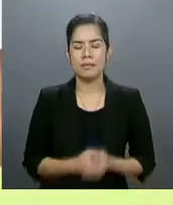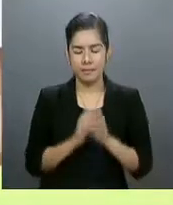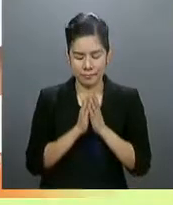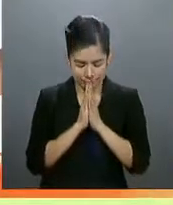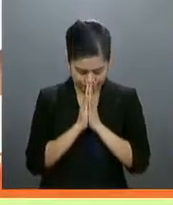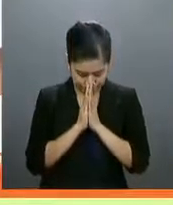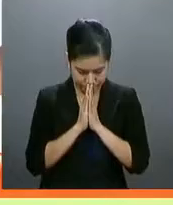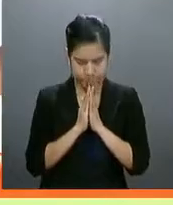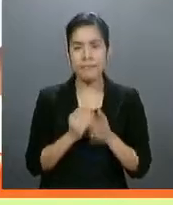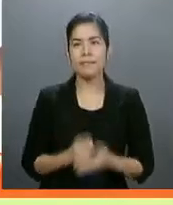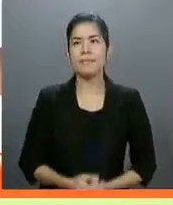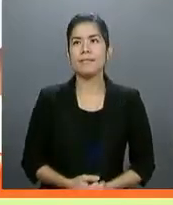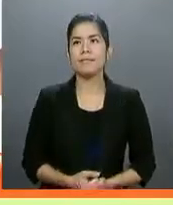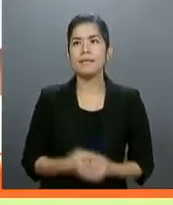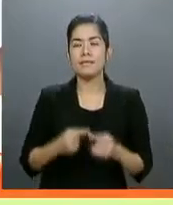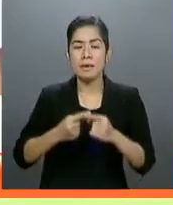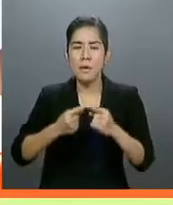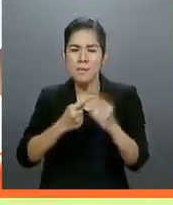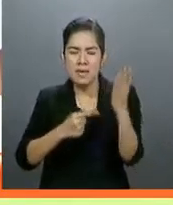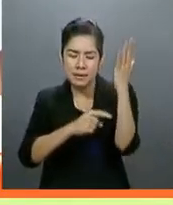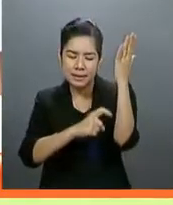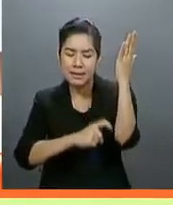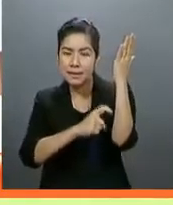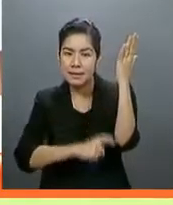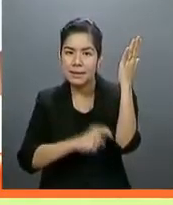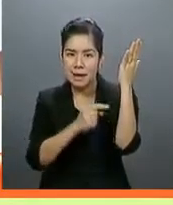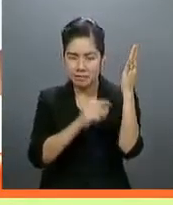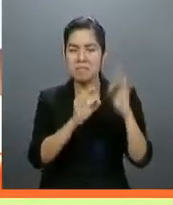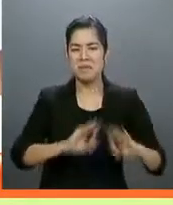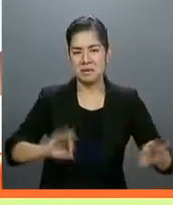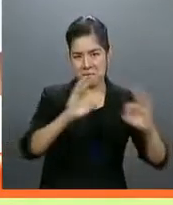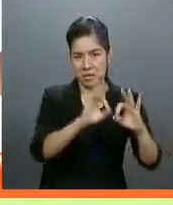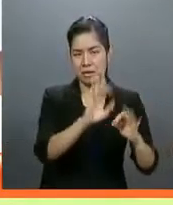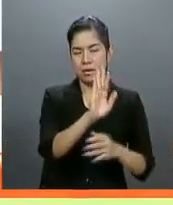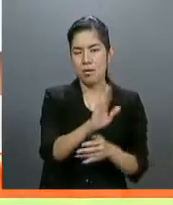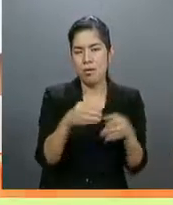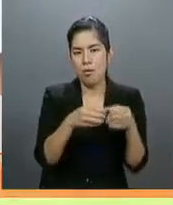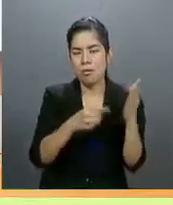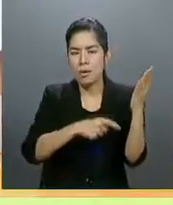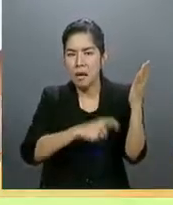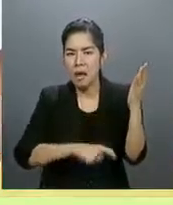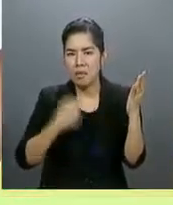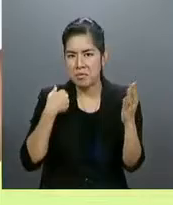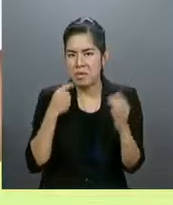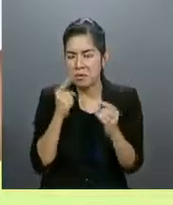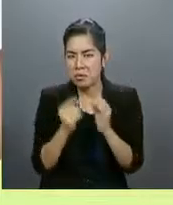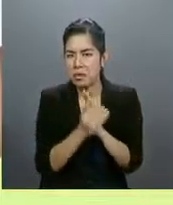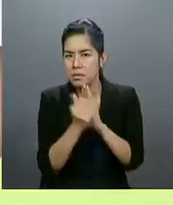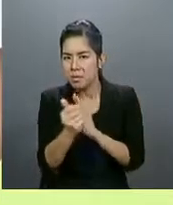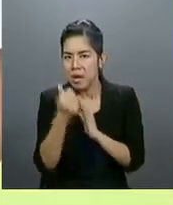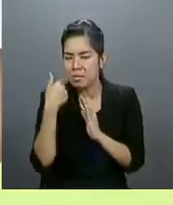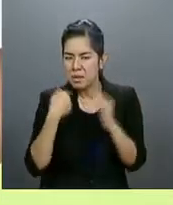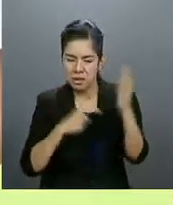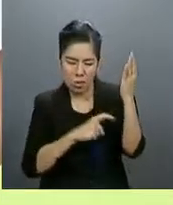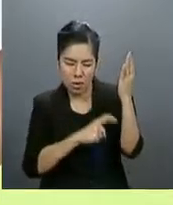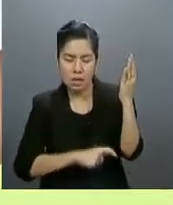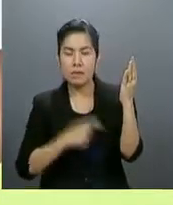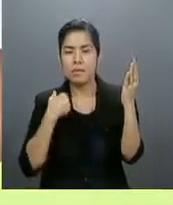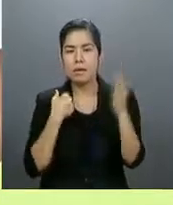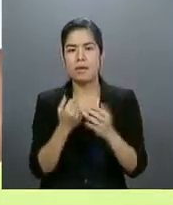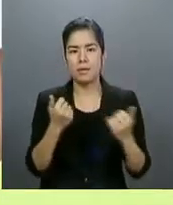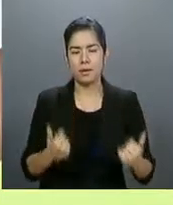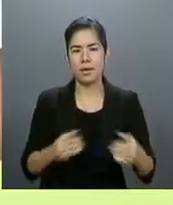ดีค่ะมีดกรีดยางถือเป็นเครื่องมือสำคัญของชาวสวนยางพาราที่ต้องอาศัยฝีมือและความชำนาญในการกรีดวันนี้นักข่าวพ